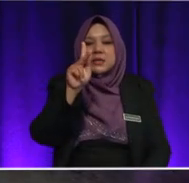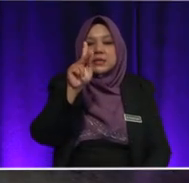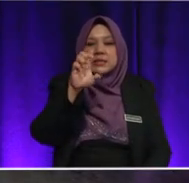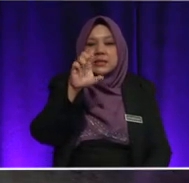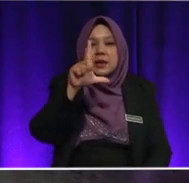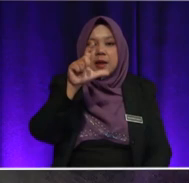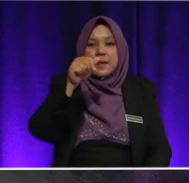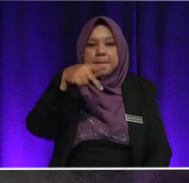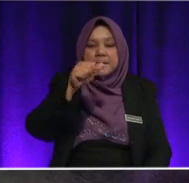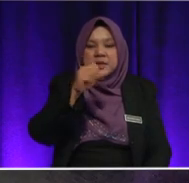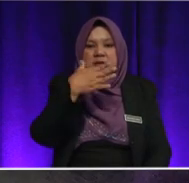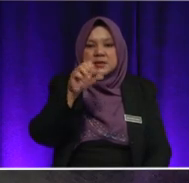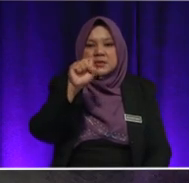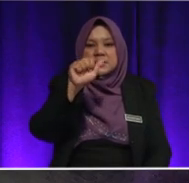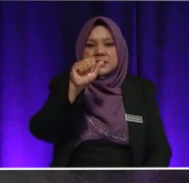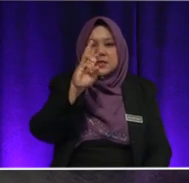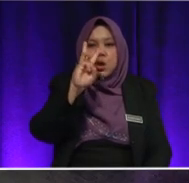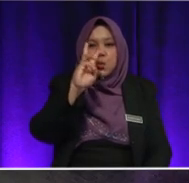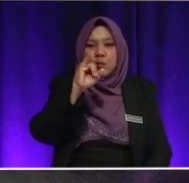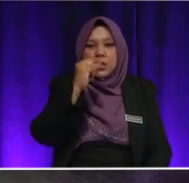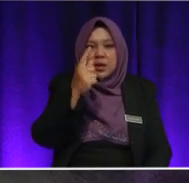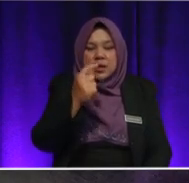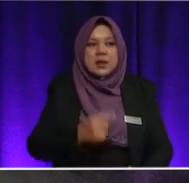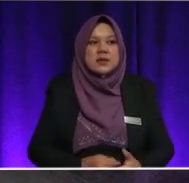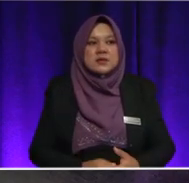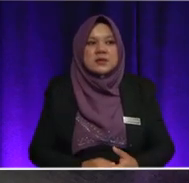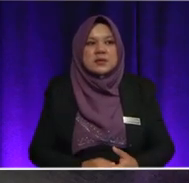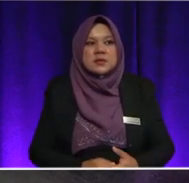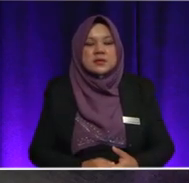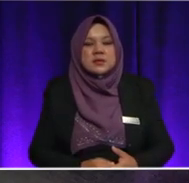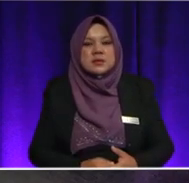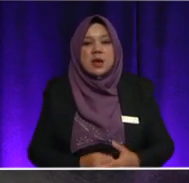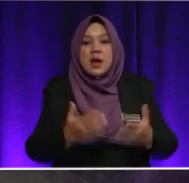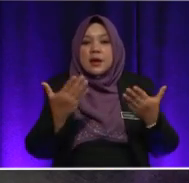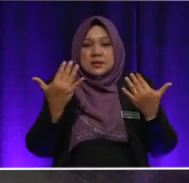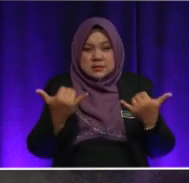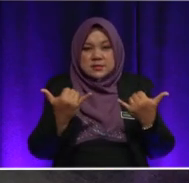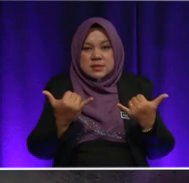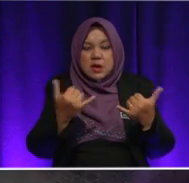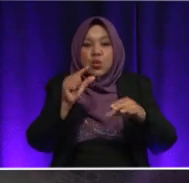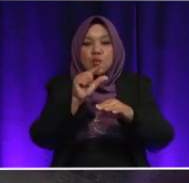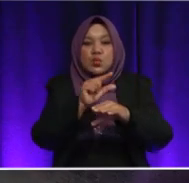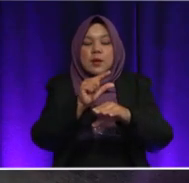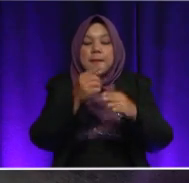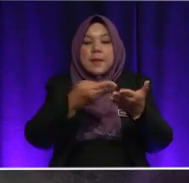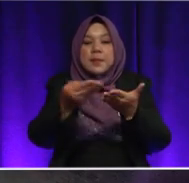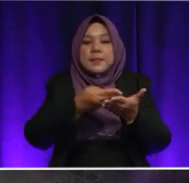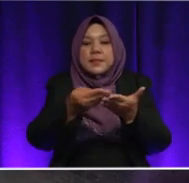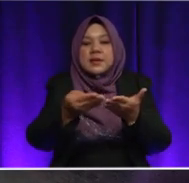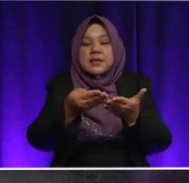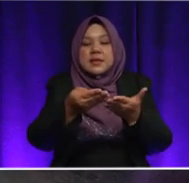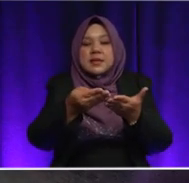murid-murid di rumah pernah melihat orang beli minyak masak terpakai mungkin ada kaos yang